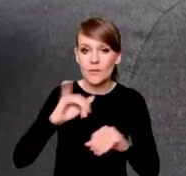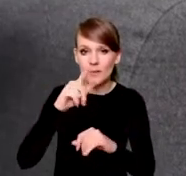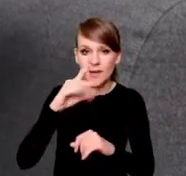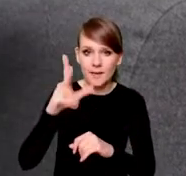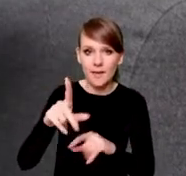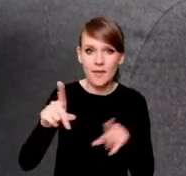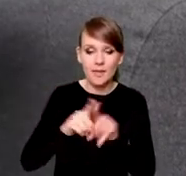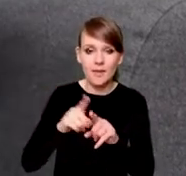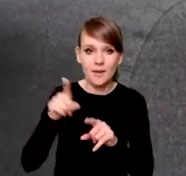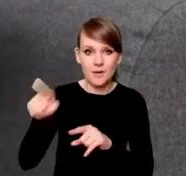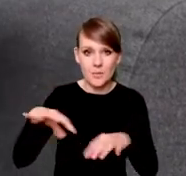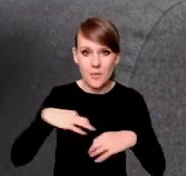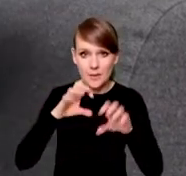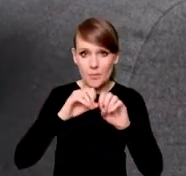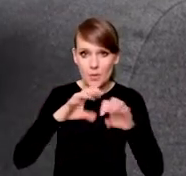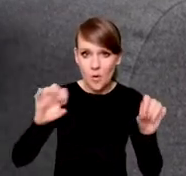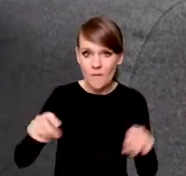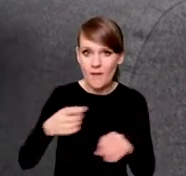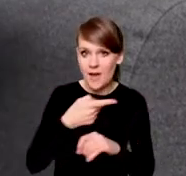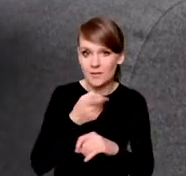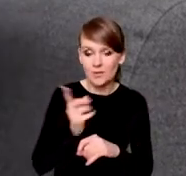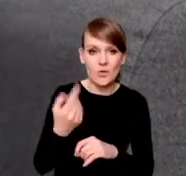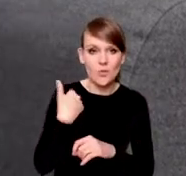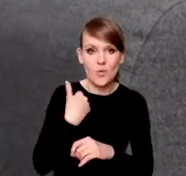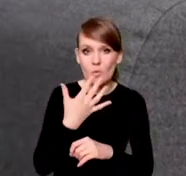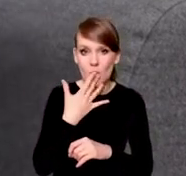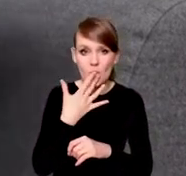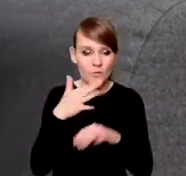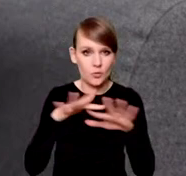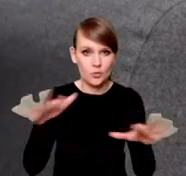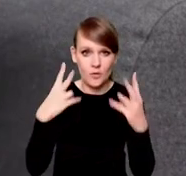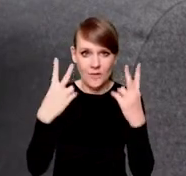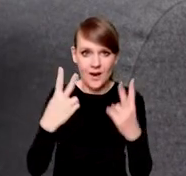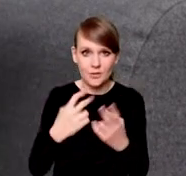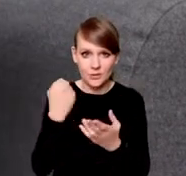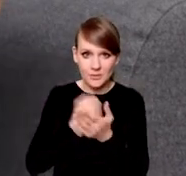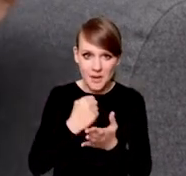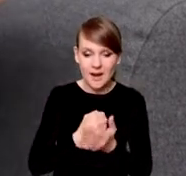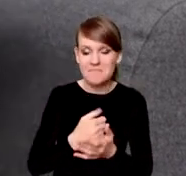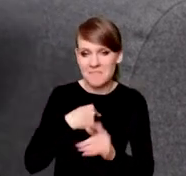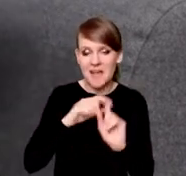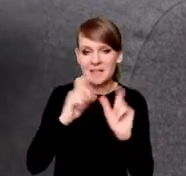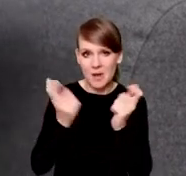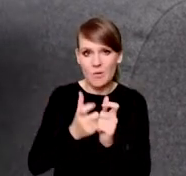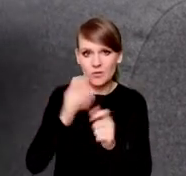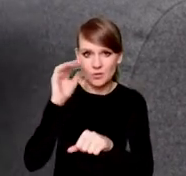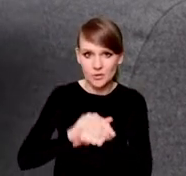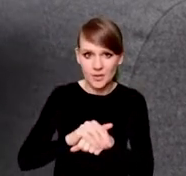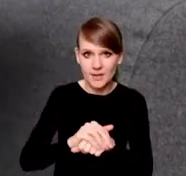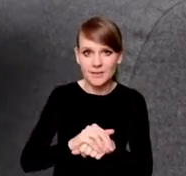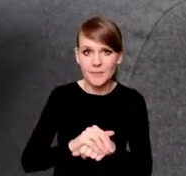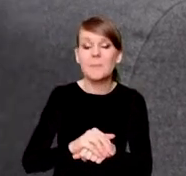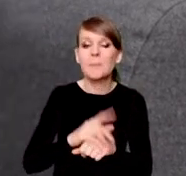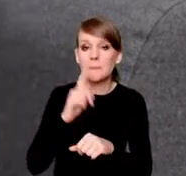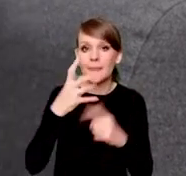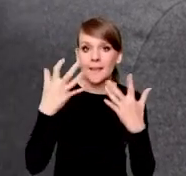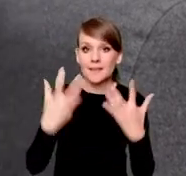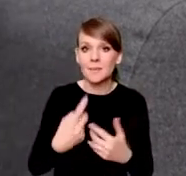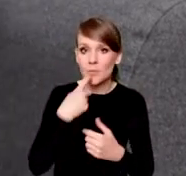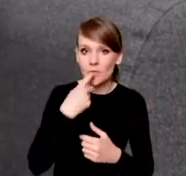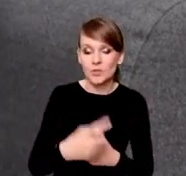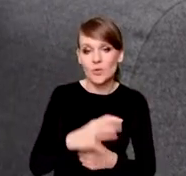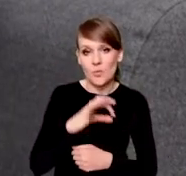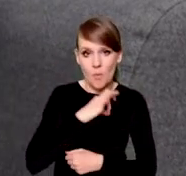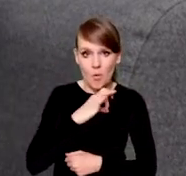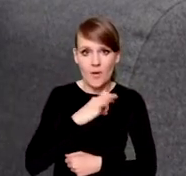profesora, bardzo wiele znaczących kwestii zostało poruszonych, całkowicie się z nimi zgadzam. Natomiast to chciałabym podkreślić, że z mojej